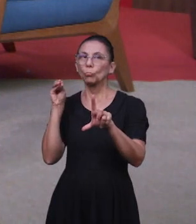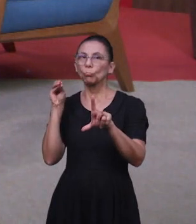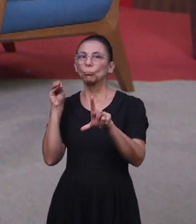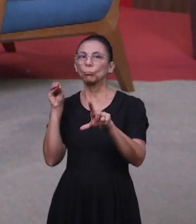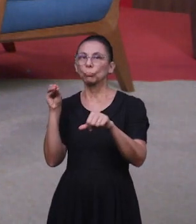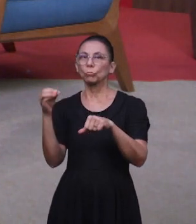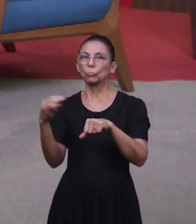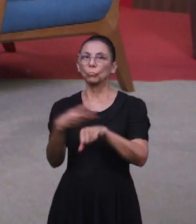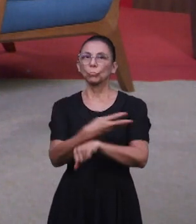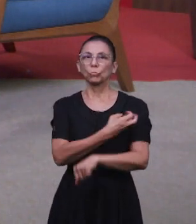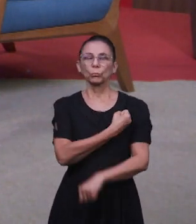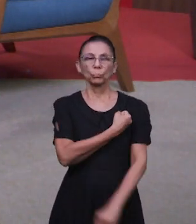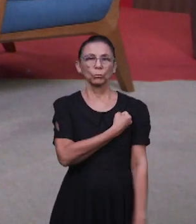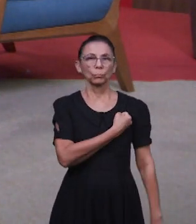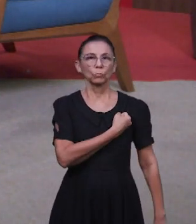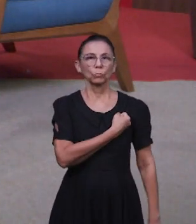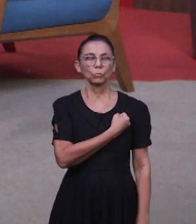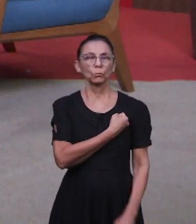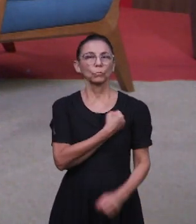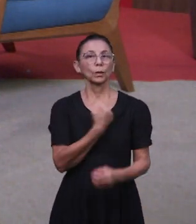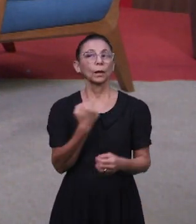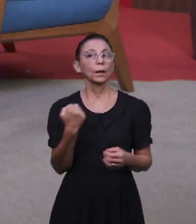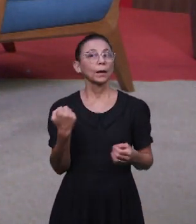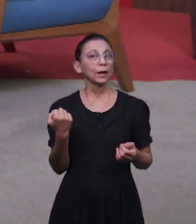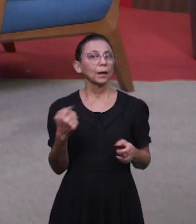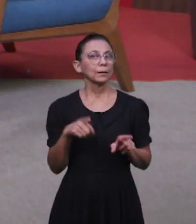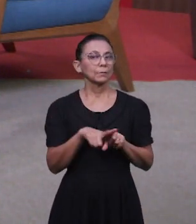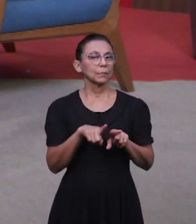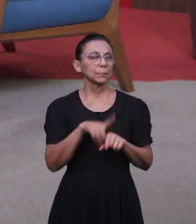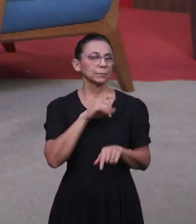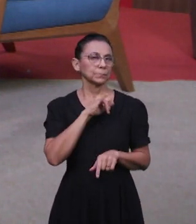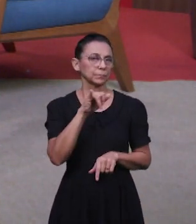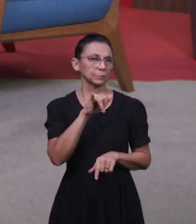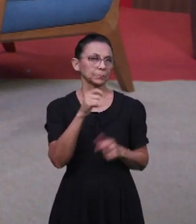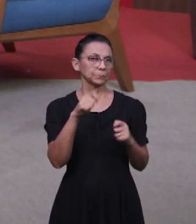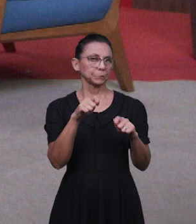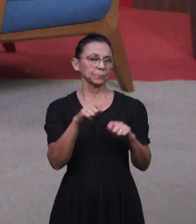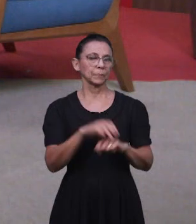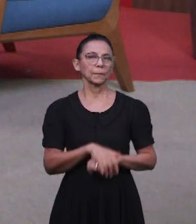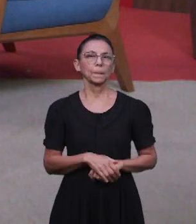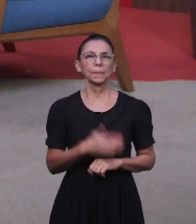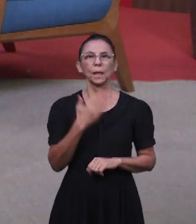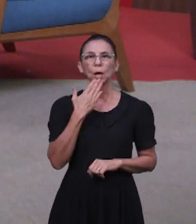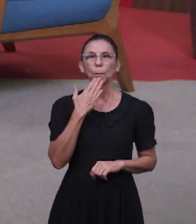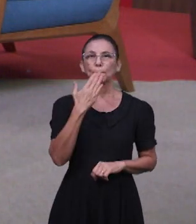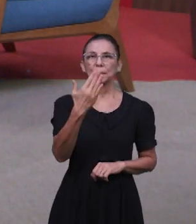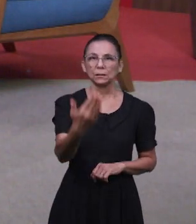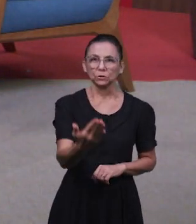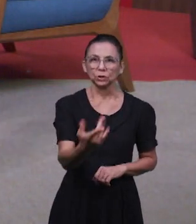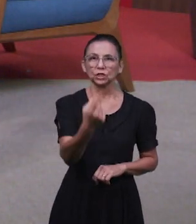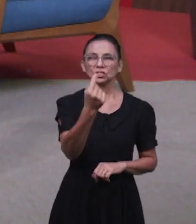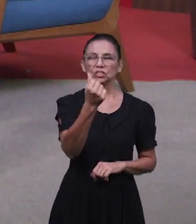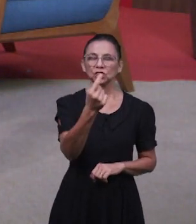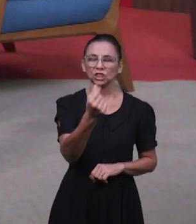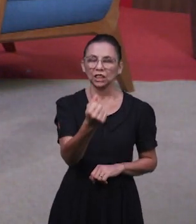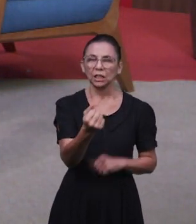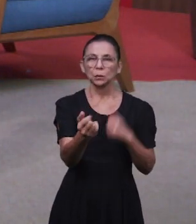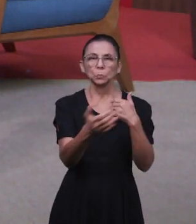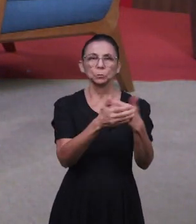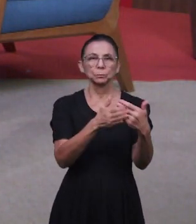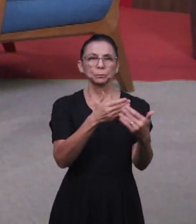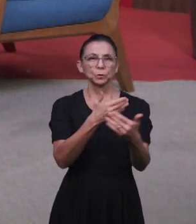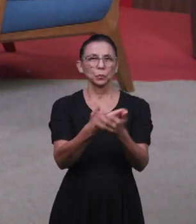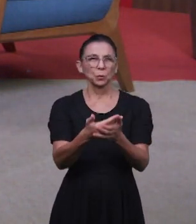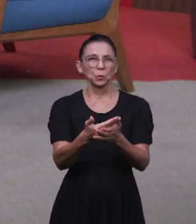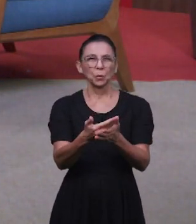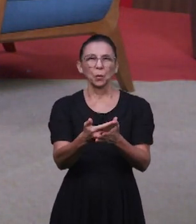smartphone sera redirigé vers cet appel. Il y a une chose que nous devons vous dire. Nous n'allons pas vous demander n'importe